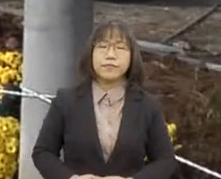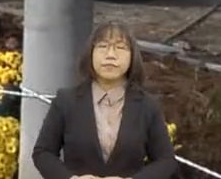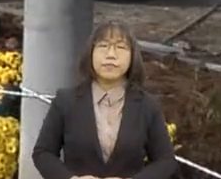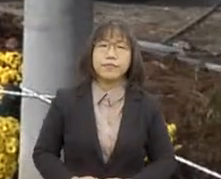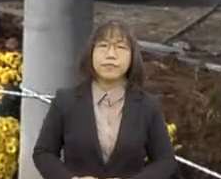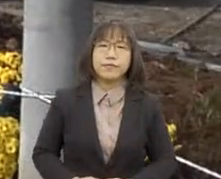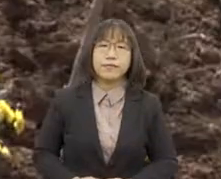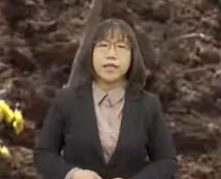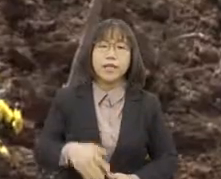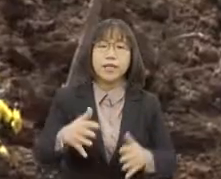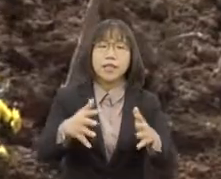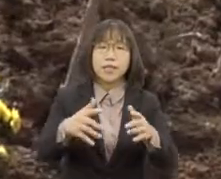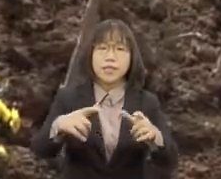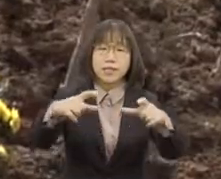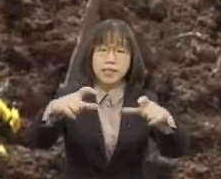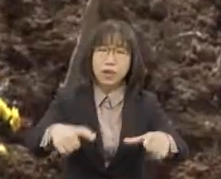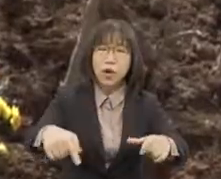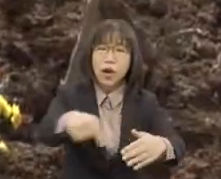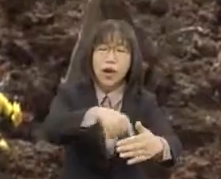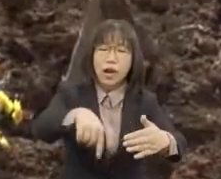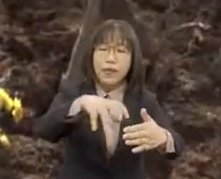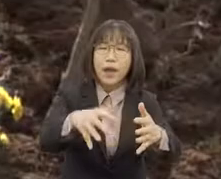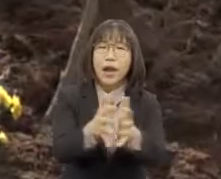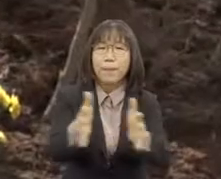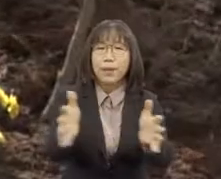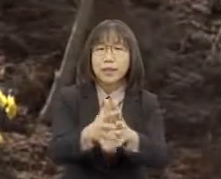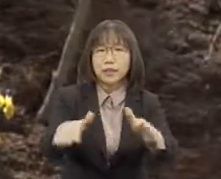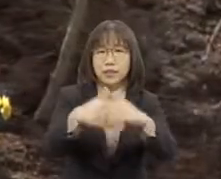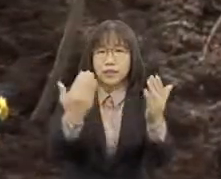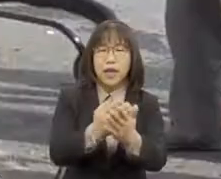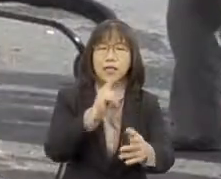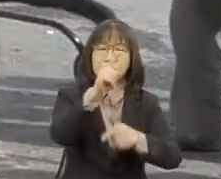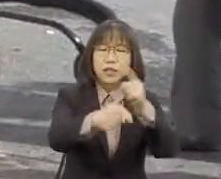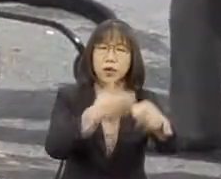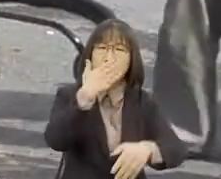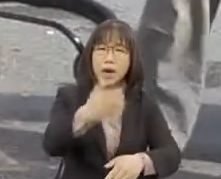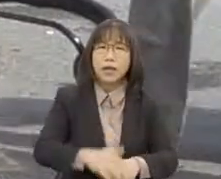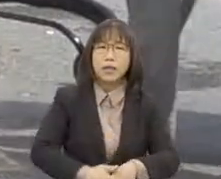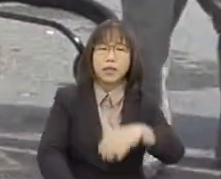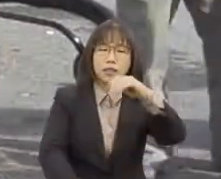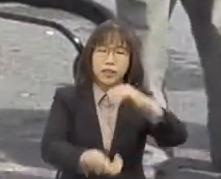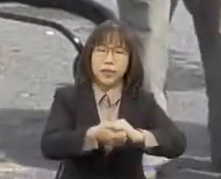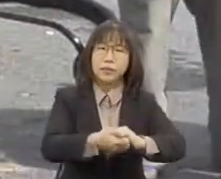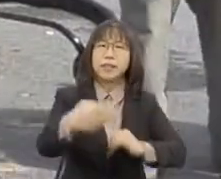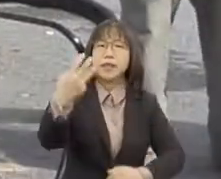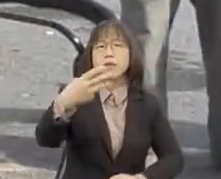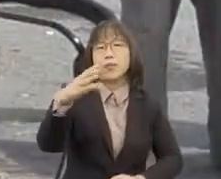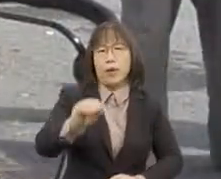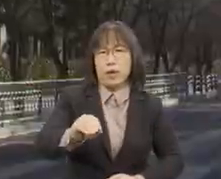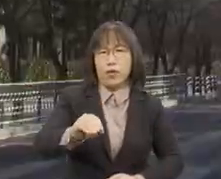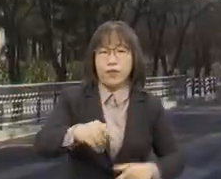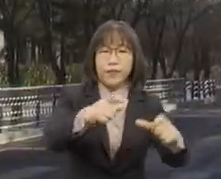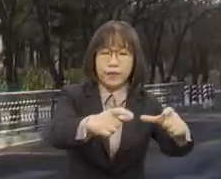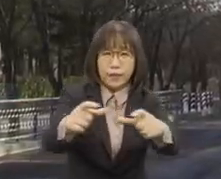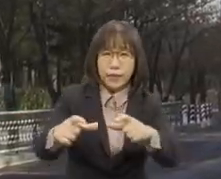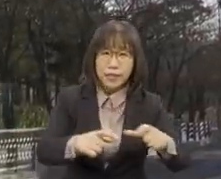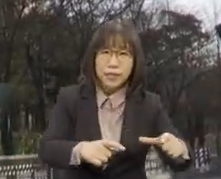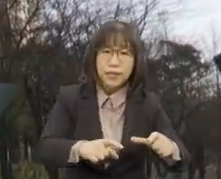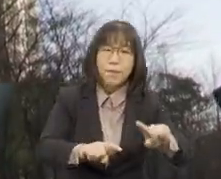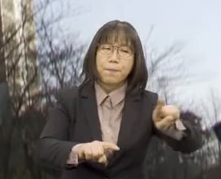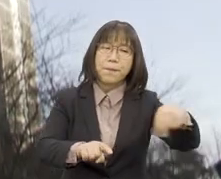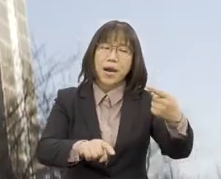계획입니다 지역 내 아파트 단지 면 신청이 가능하며 총 3000만원 한도내에서 단지별로